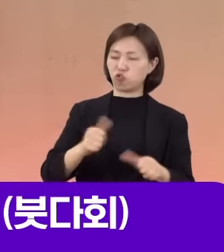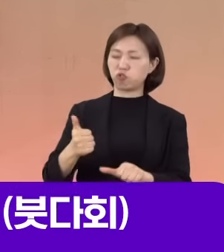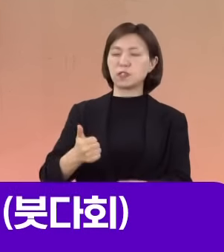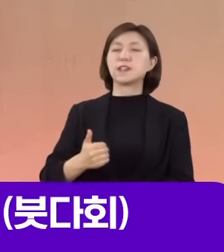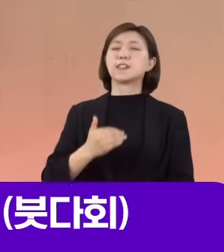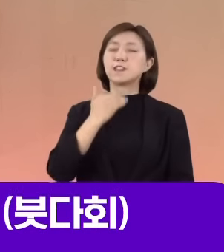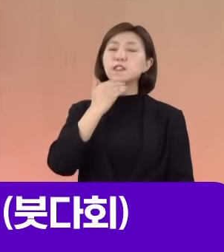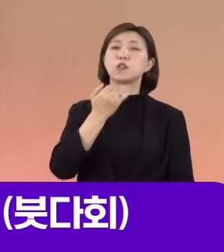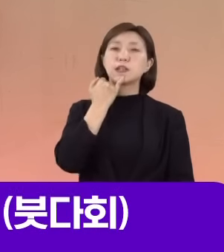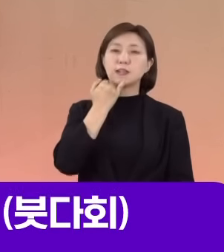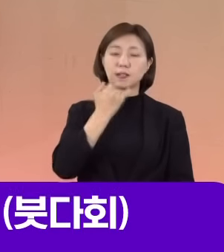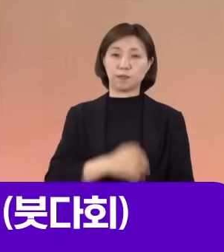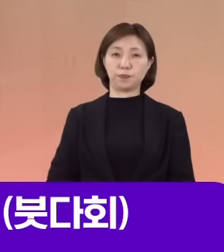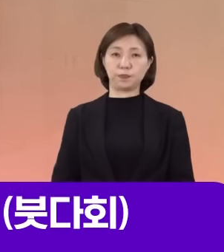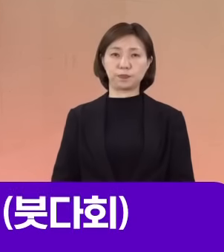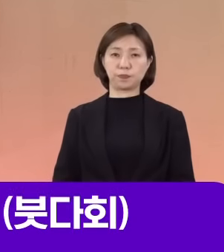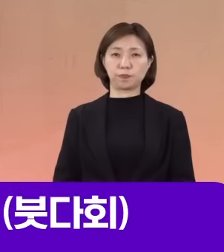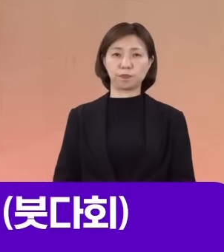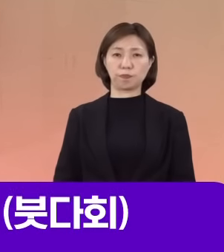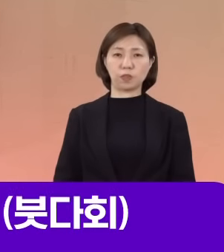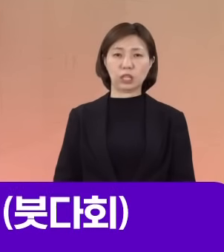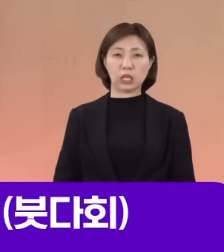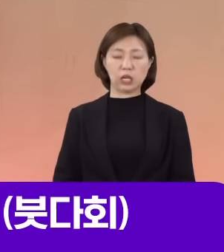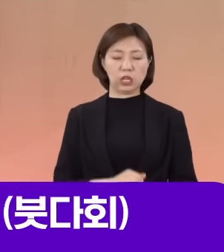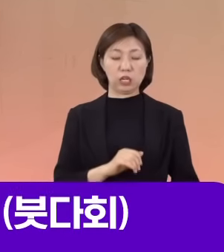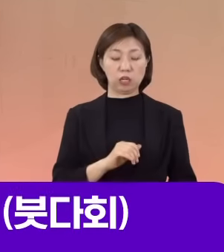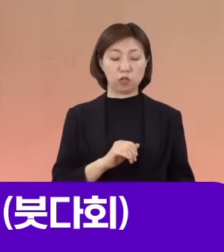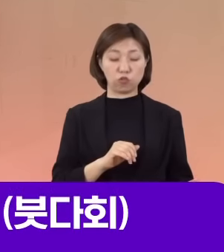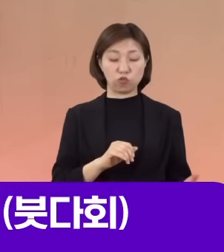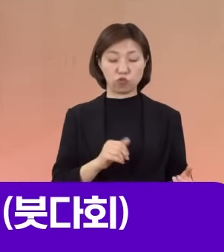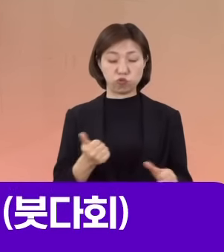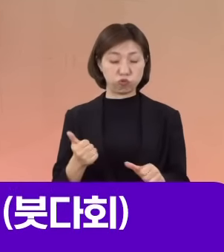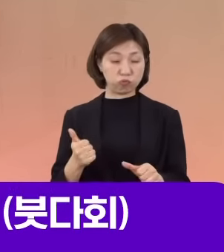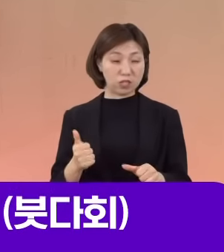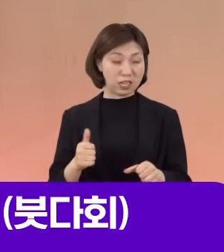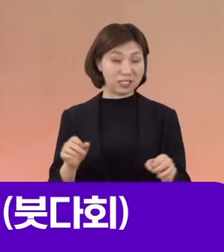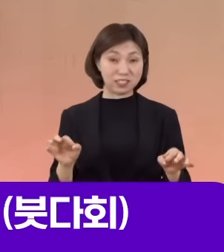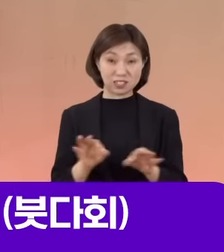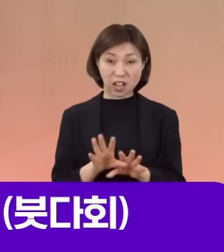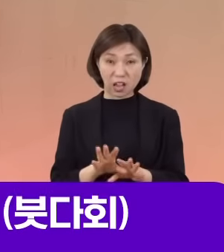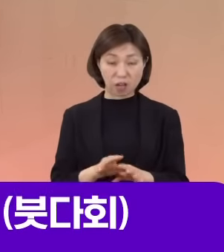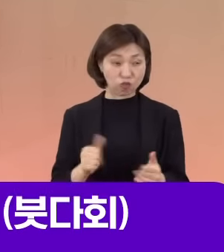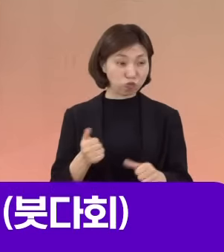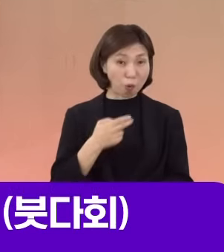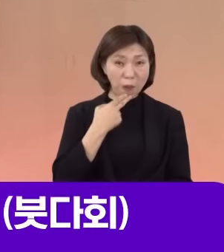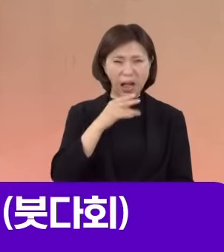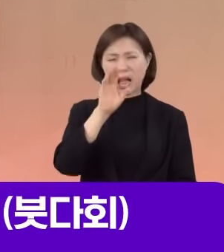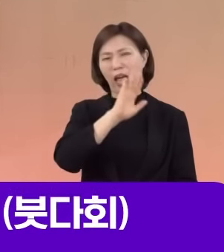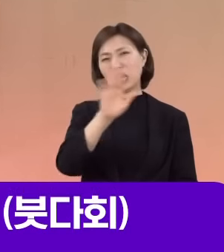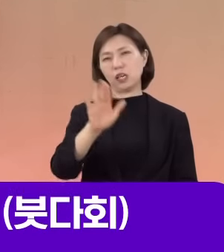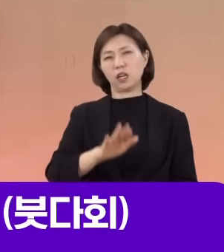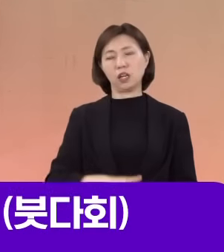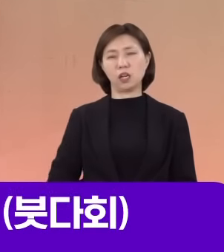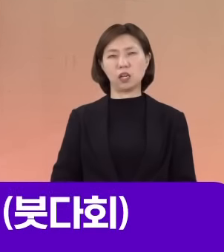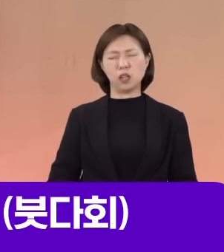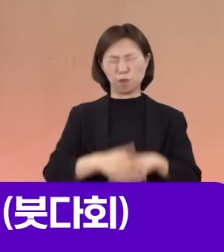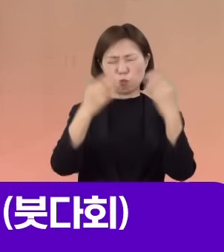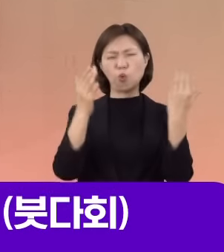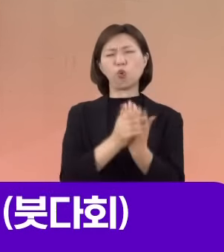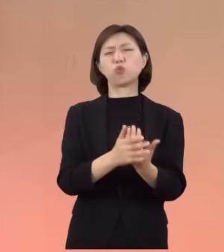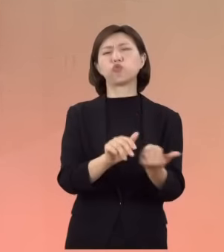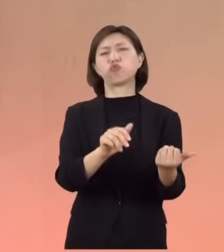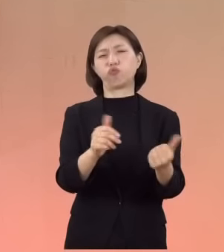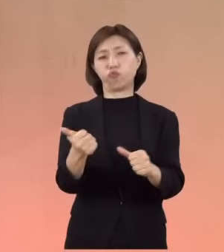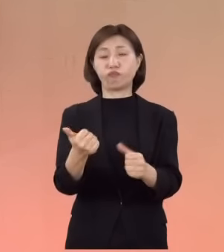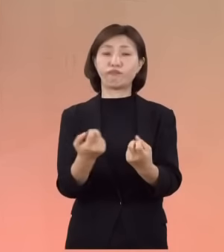기다려라 무서워하지 말고 어차피 우리가 죽음에서 벗어날 수는 없어요 어차피 피할 수 없는